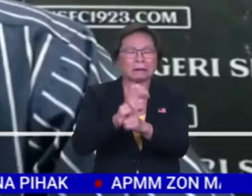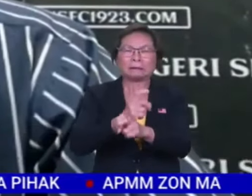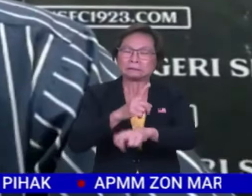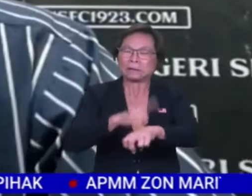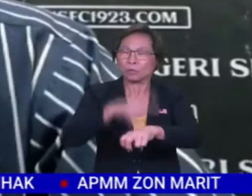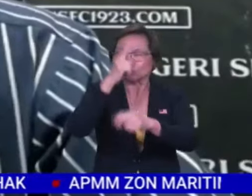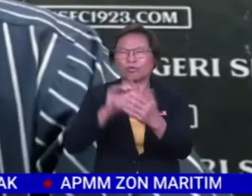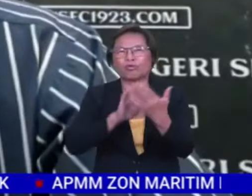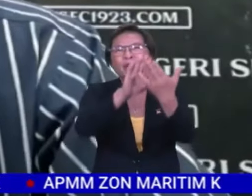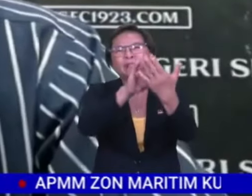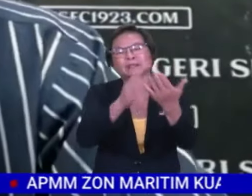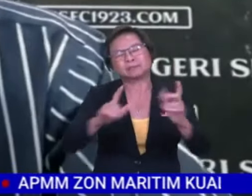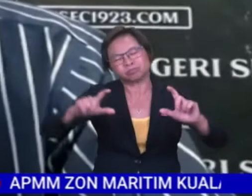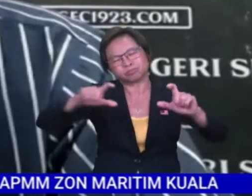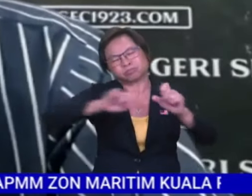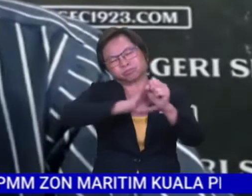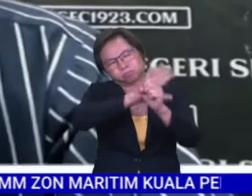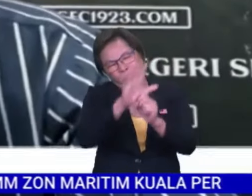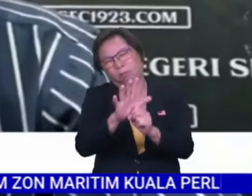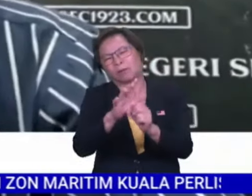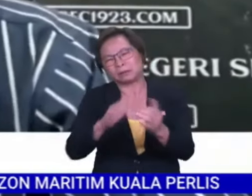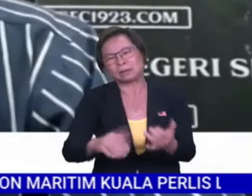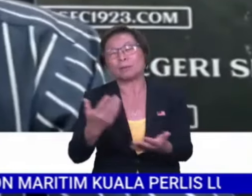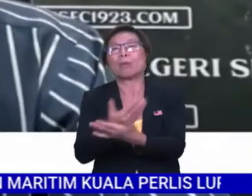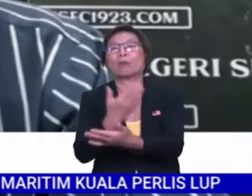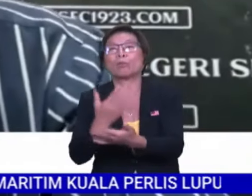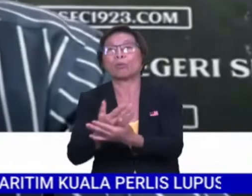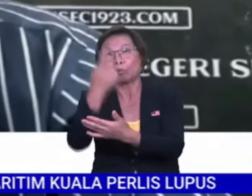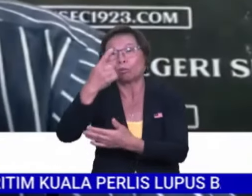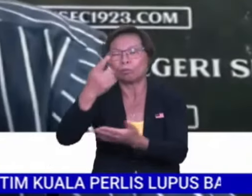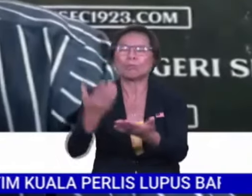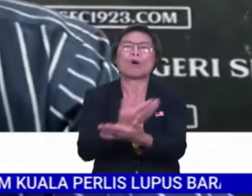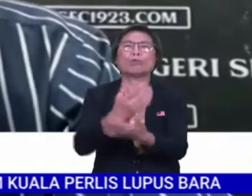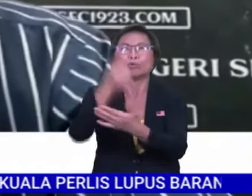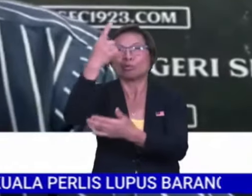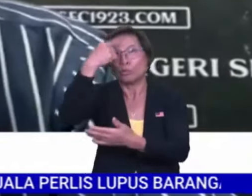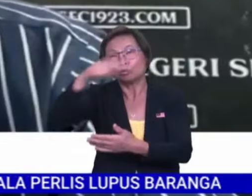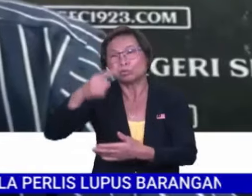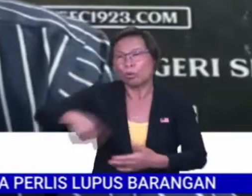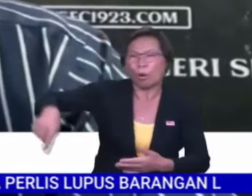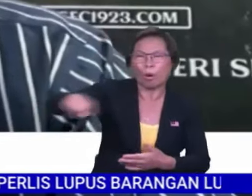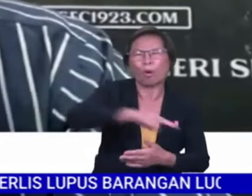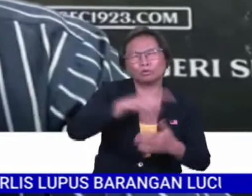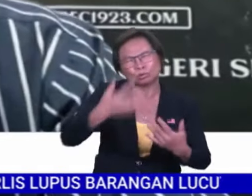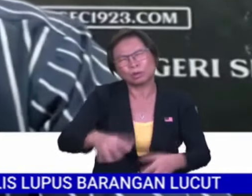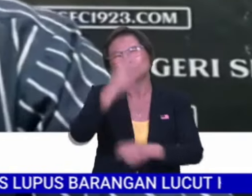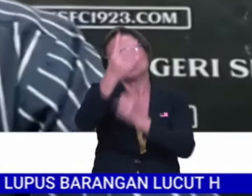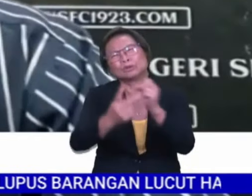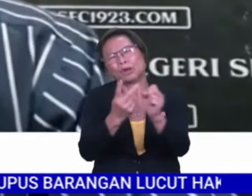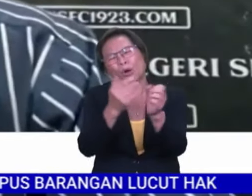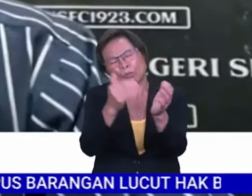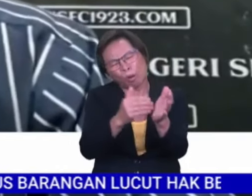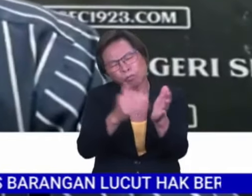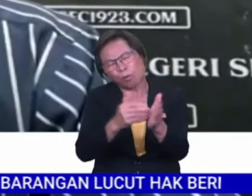face this situation, dan inilah satu perkara yang baru untuk kita semua, dan it has been 2 tahun